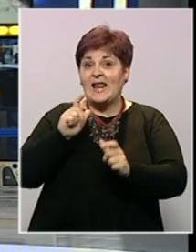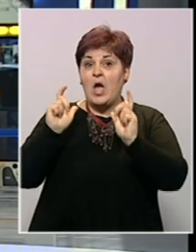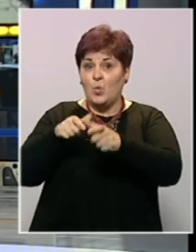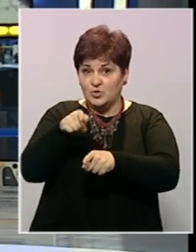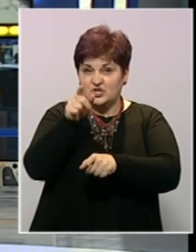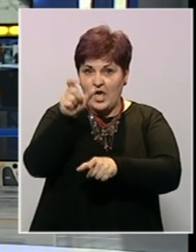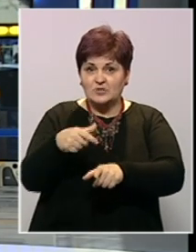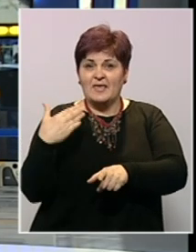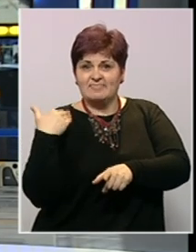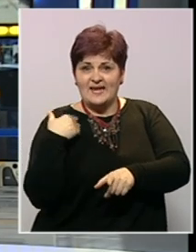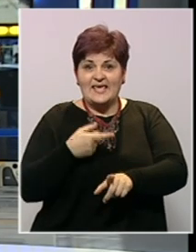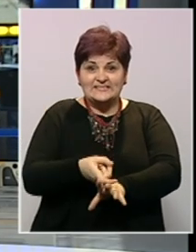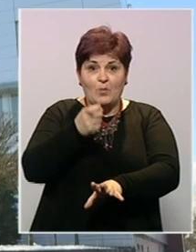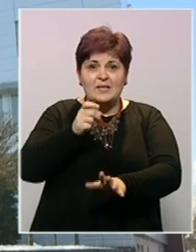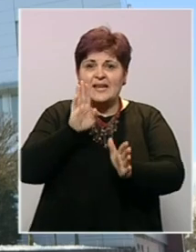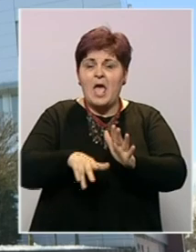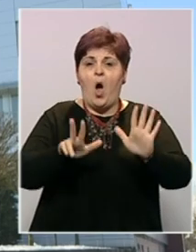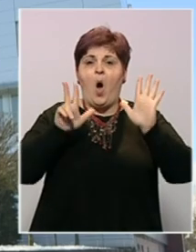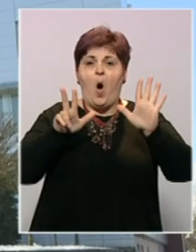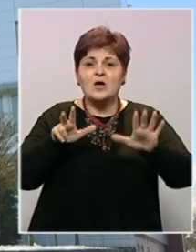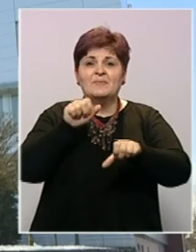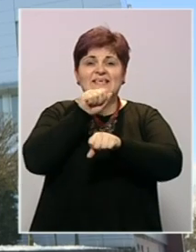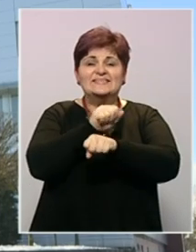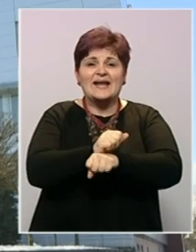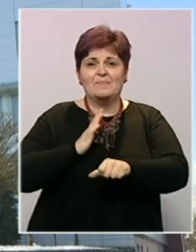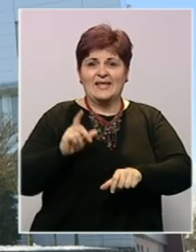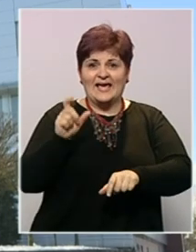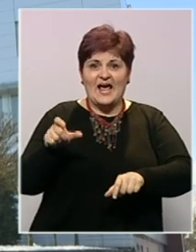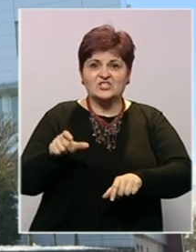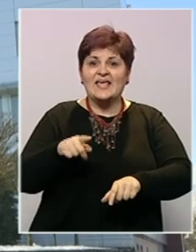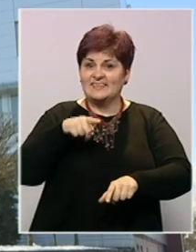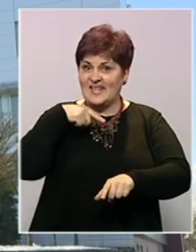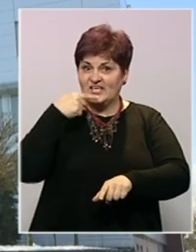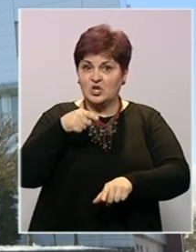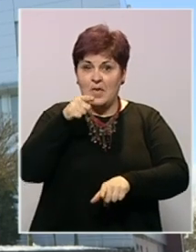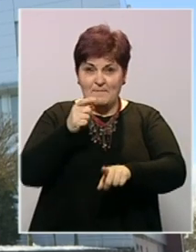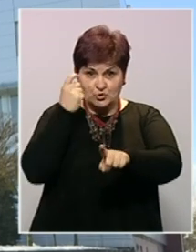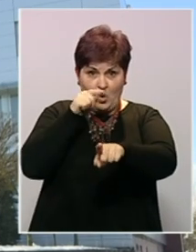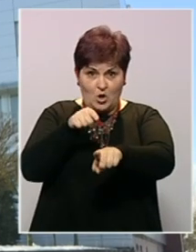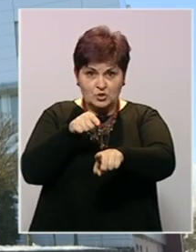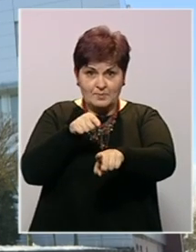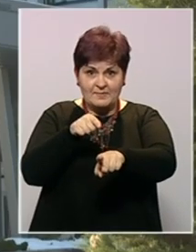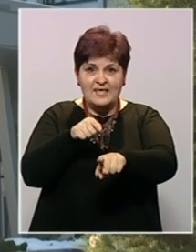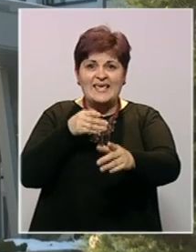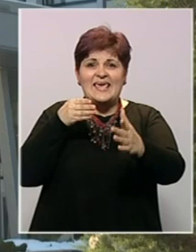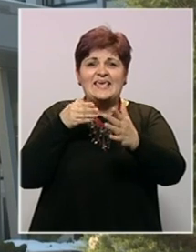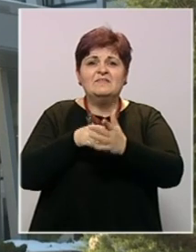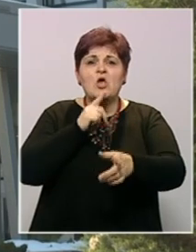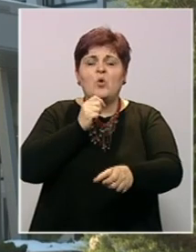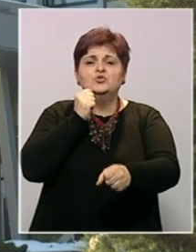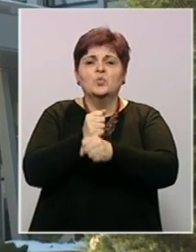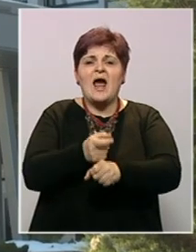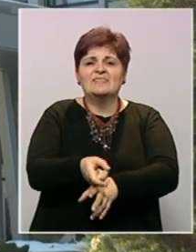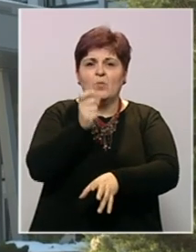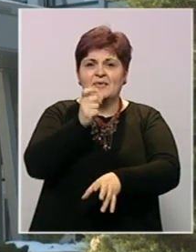da uhićene osobe terete za ubojstva najmanje 8 zarobljenih civila, te je istaknuto da su među osumnjičenima i izravni izvršitelji